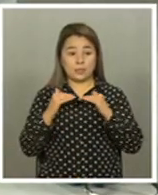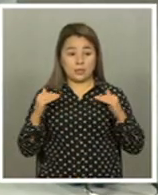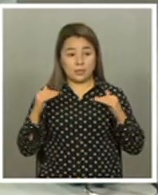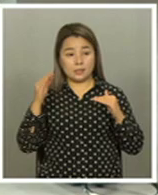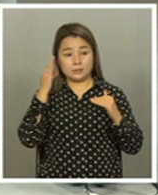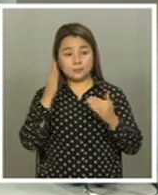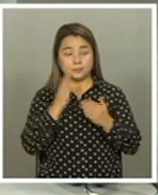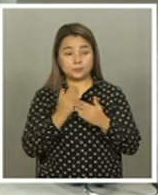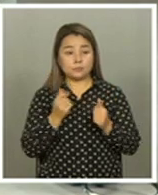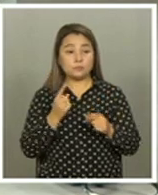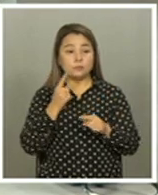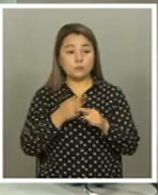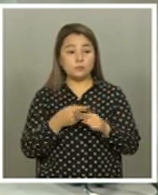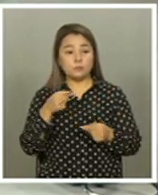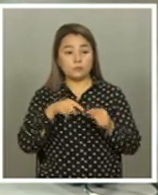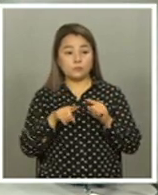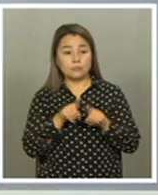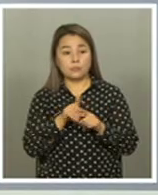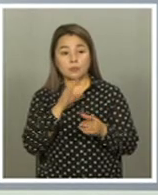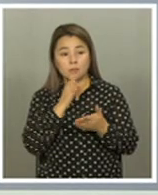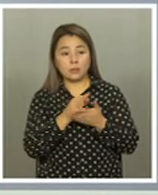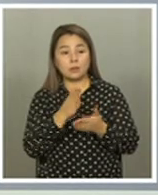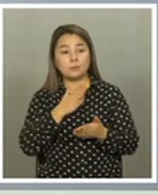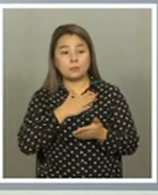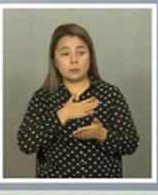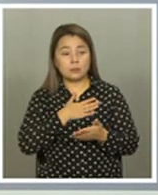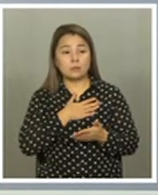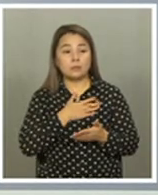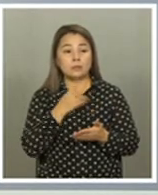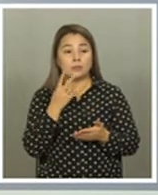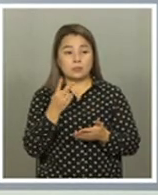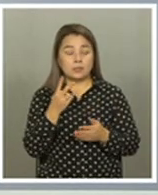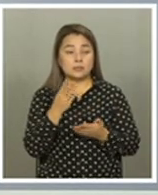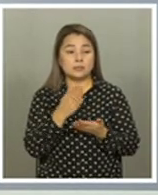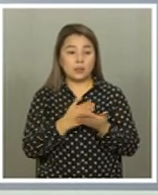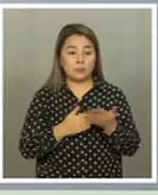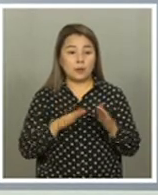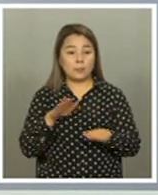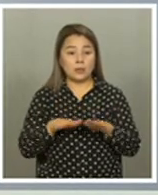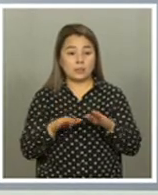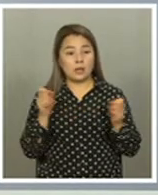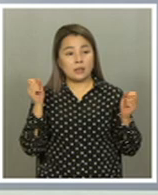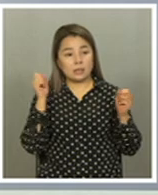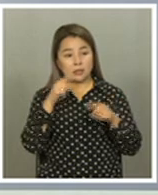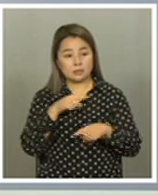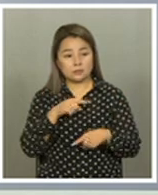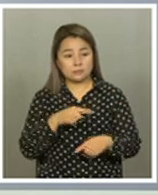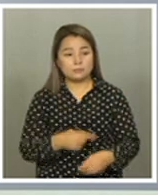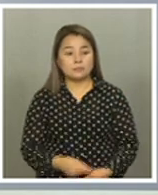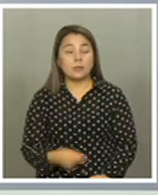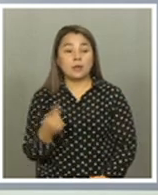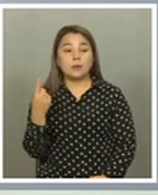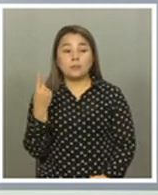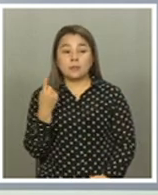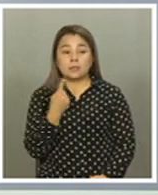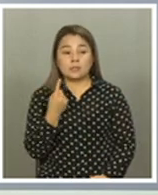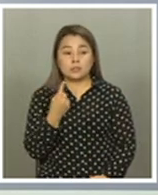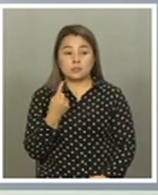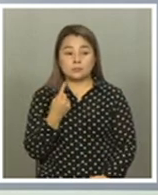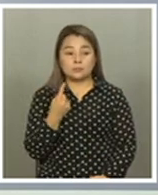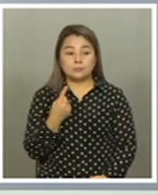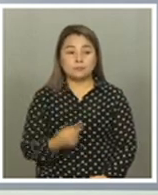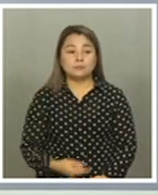қосу арқылы біз екі темір кесегінің массасын анықтайық. Бірінші,